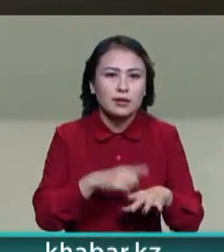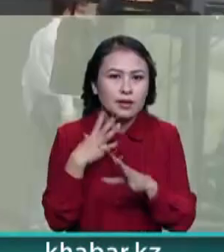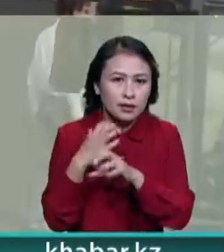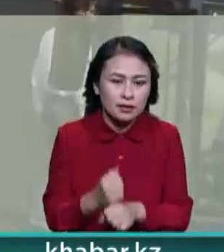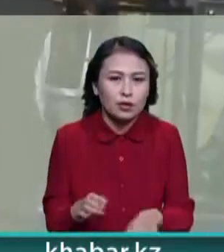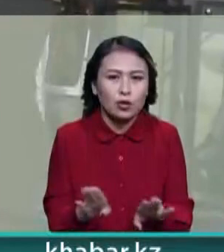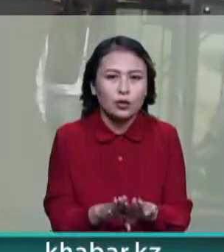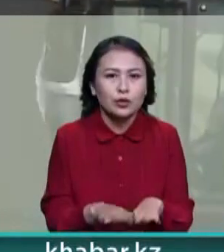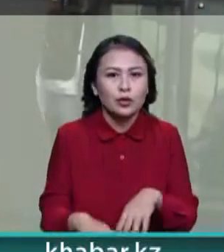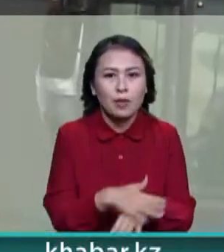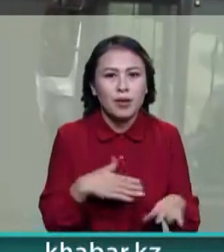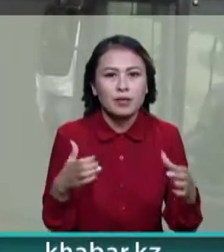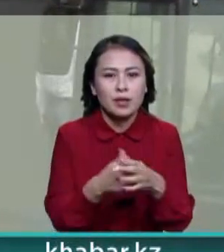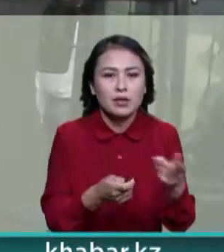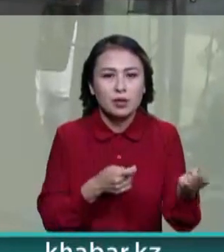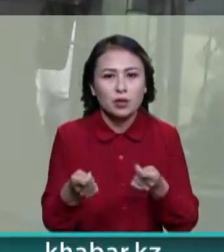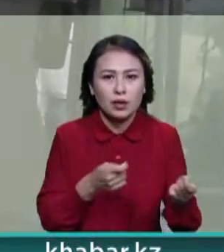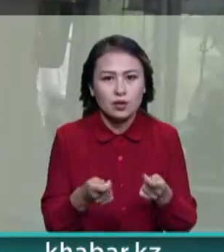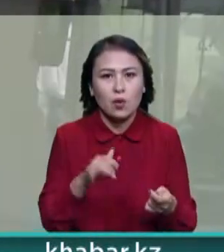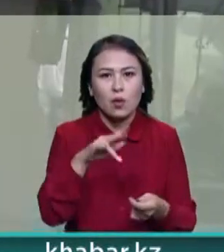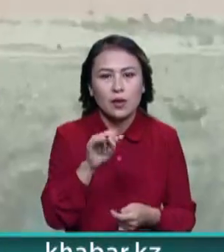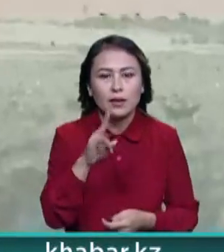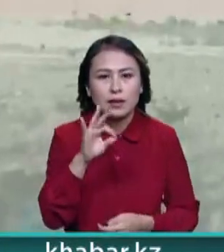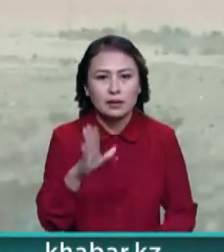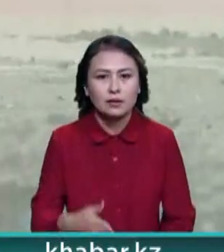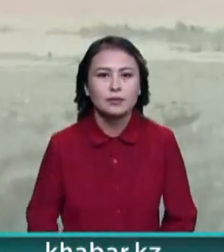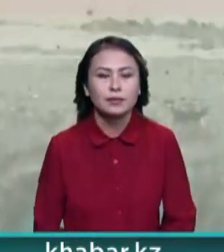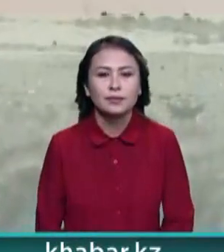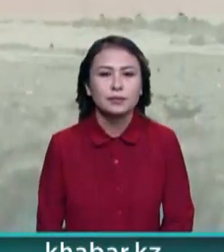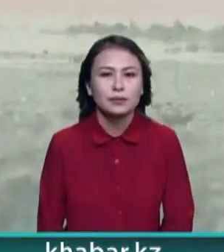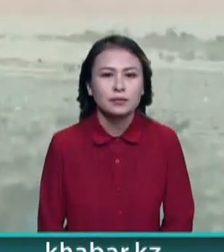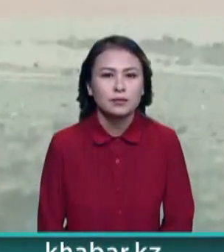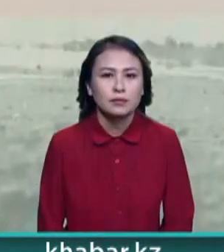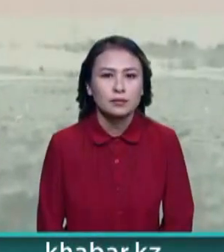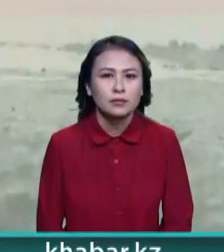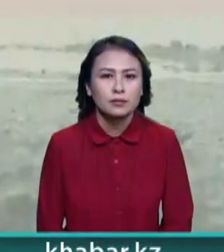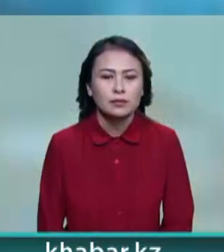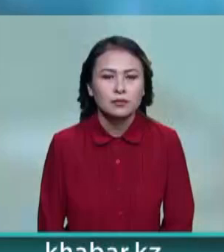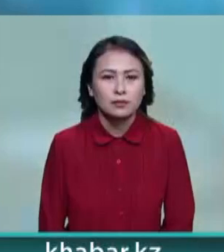дейін қысқарады, дейді ұлттық компанияның басқарма төрағасы Ұлан Әліпов.